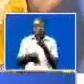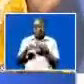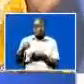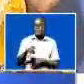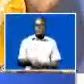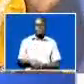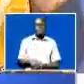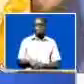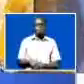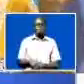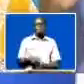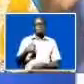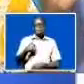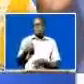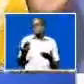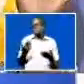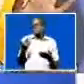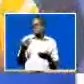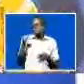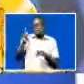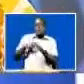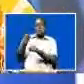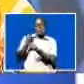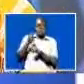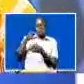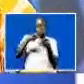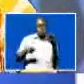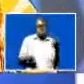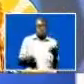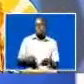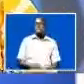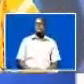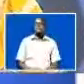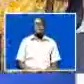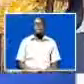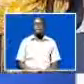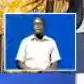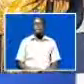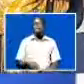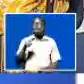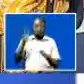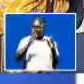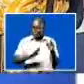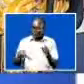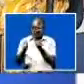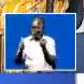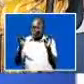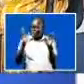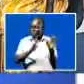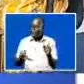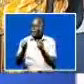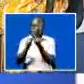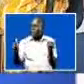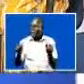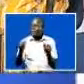kijiwe kidogo kimoja kipige ndege 10 wafe wote. Kiliendaje hicho? Lazima ujipange. Naam. Ukijipanga